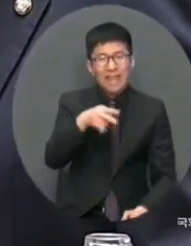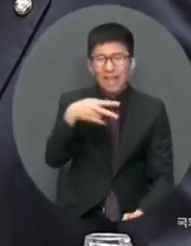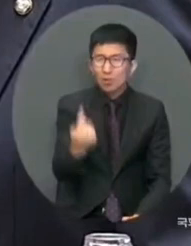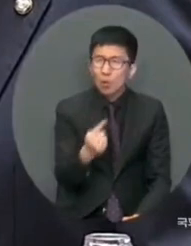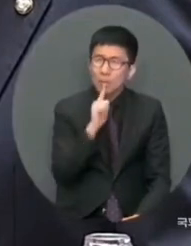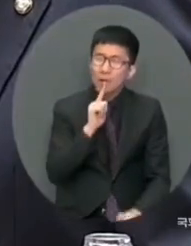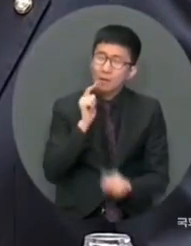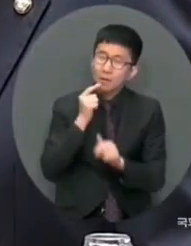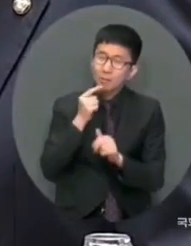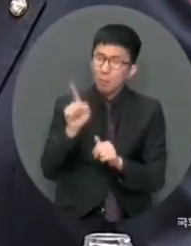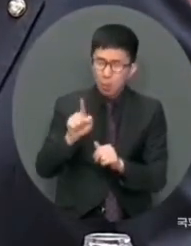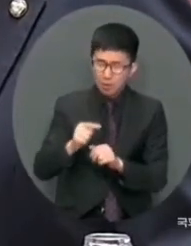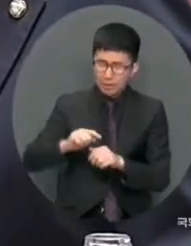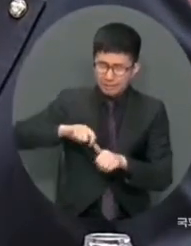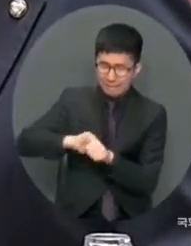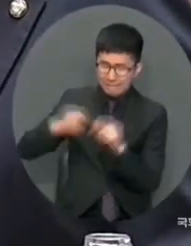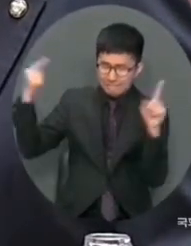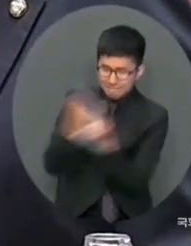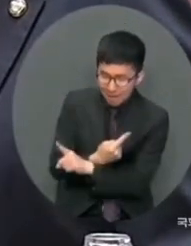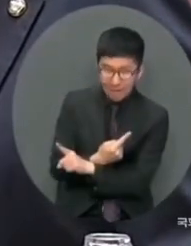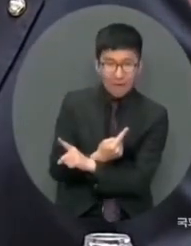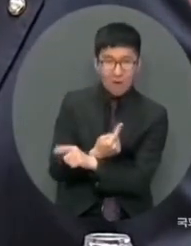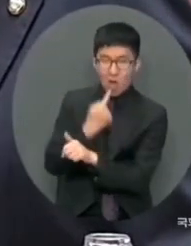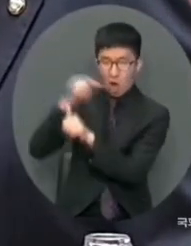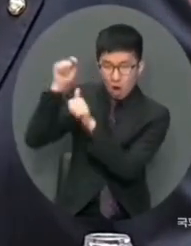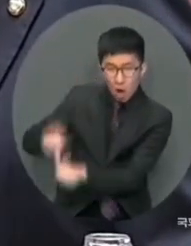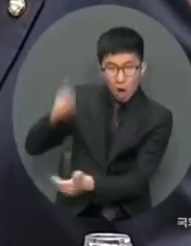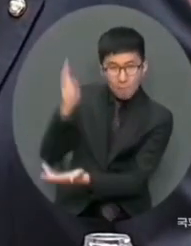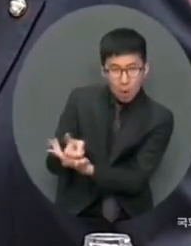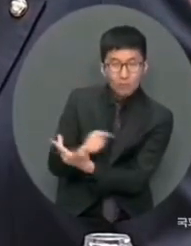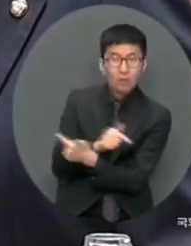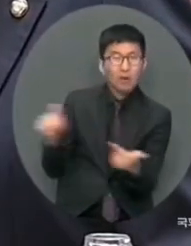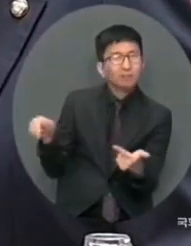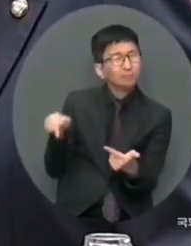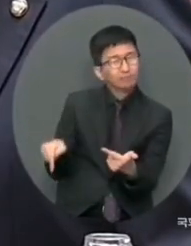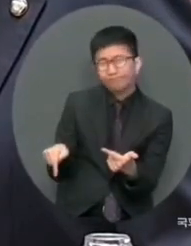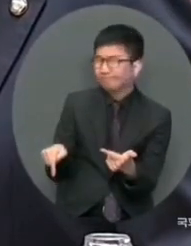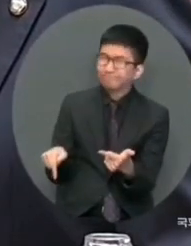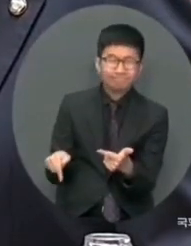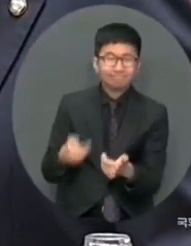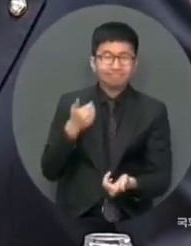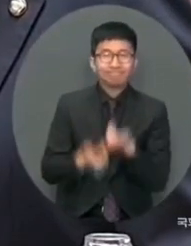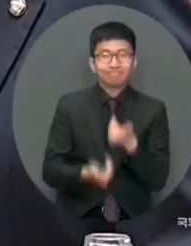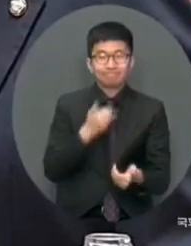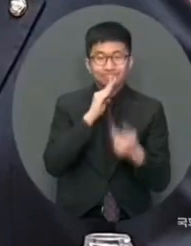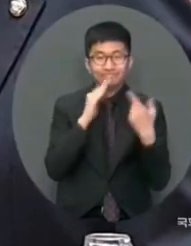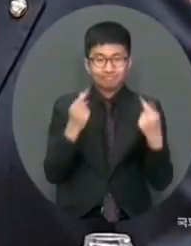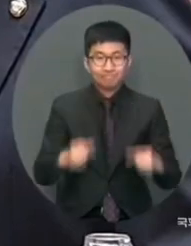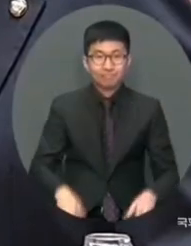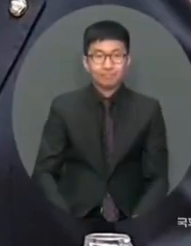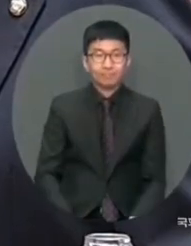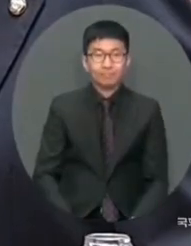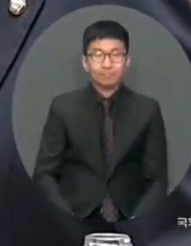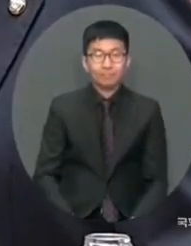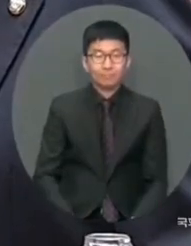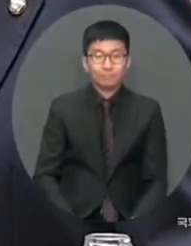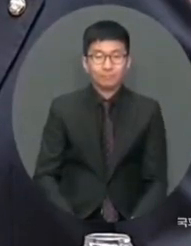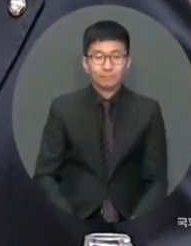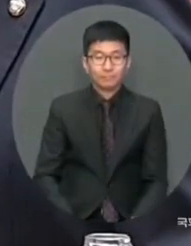조금 좀 그런 쪽에 제가 지금 이야기한 쪽에 것을 정확하게 지적하고 있다